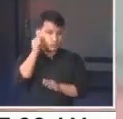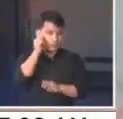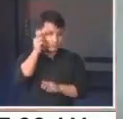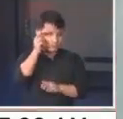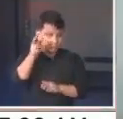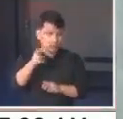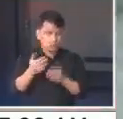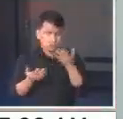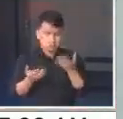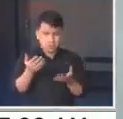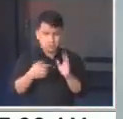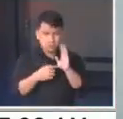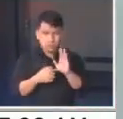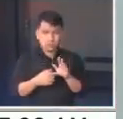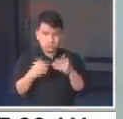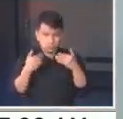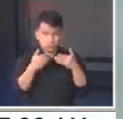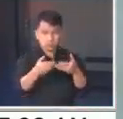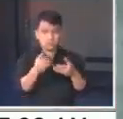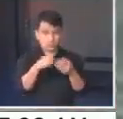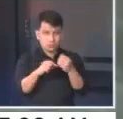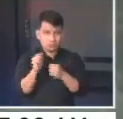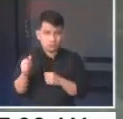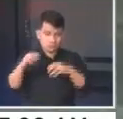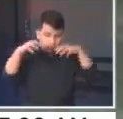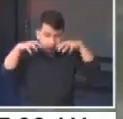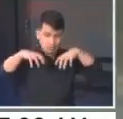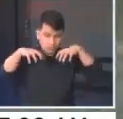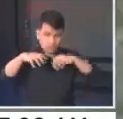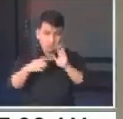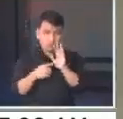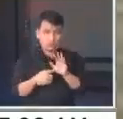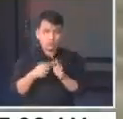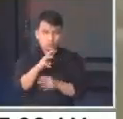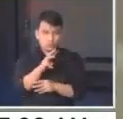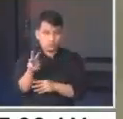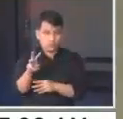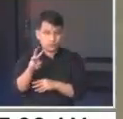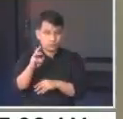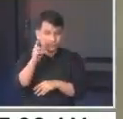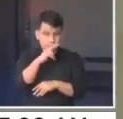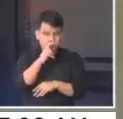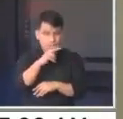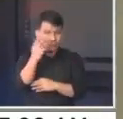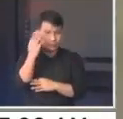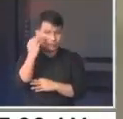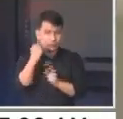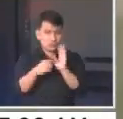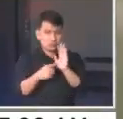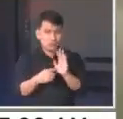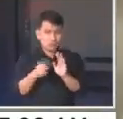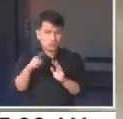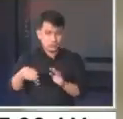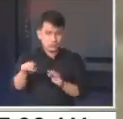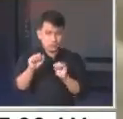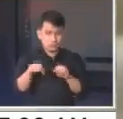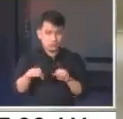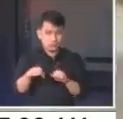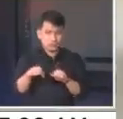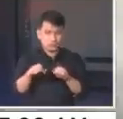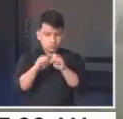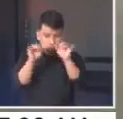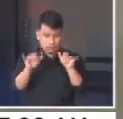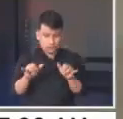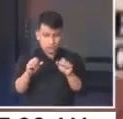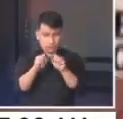Rojas, posibleng magtuloy-tuloy ang pag-ulan ngayong araw sa Western Visayas dahil sa epekto ng tail end ng frontal system